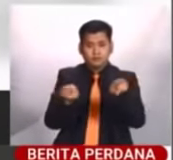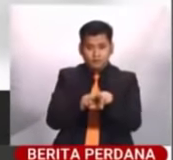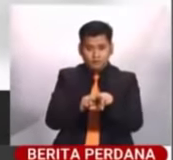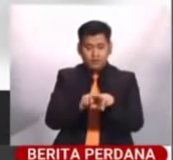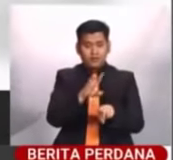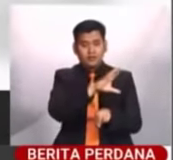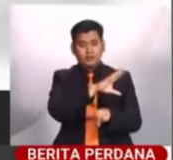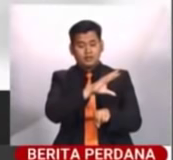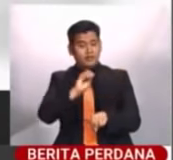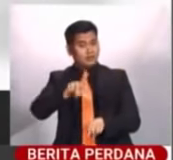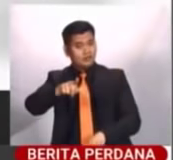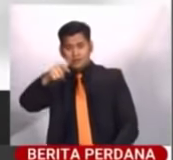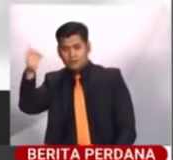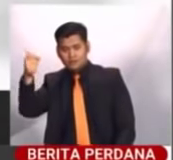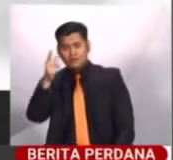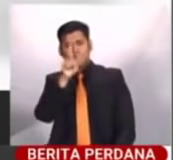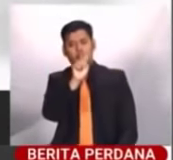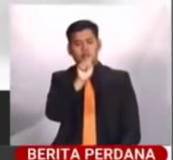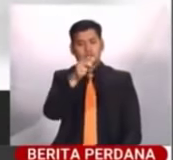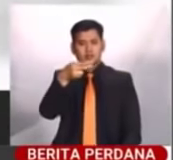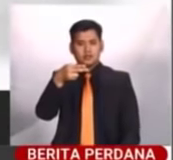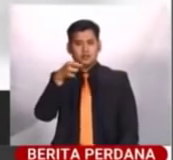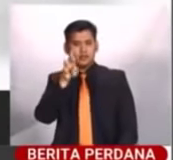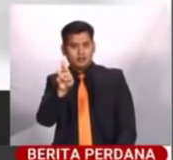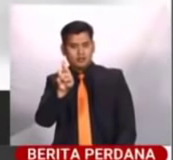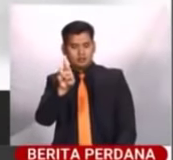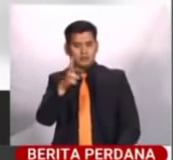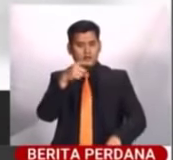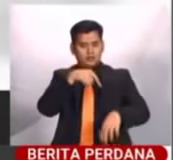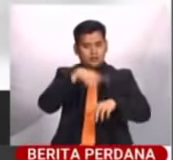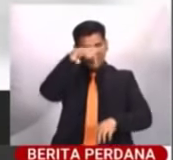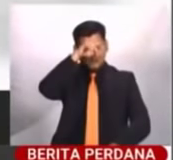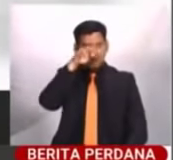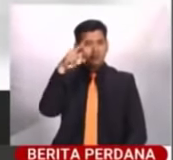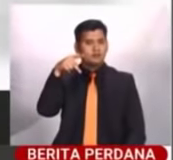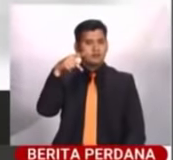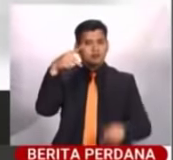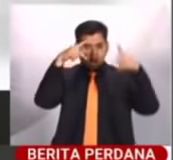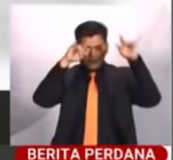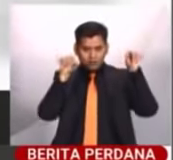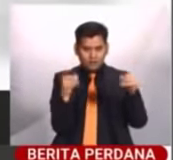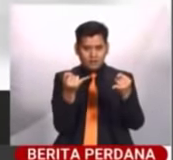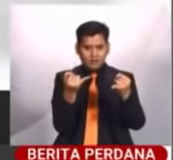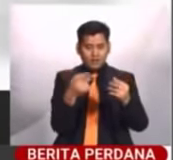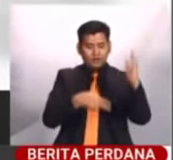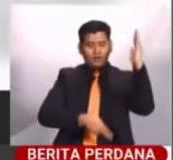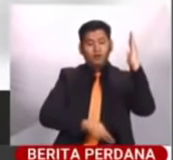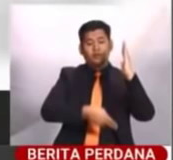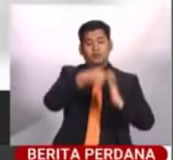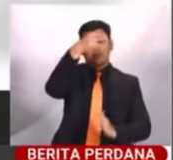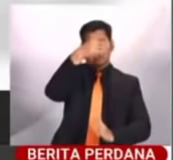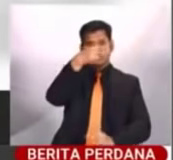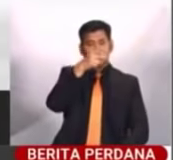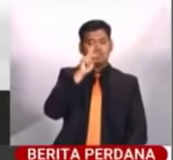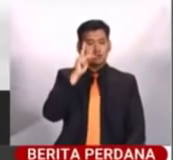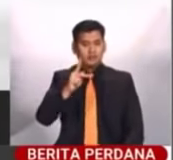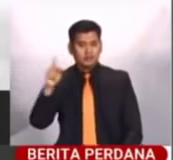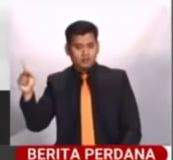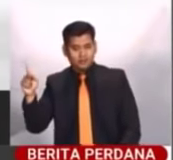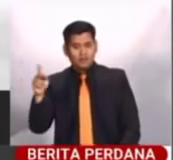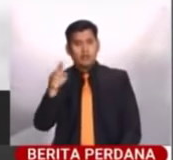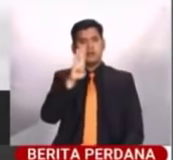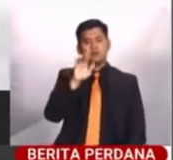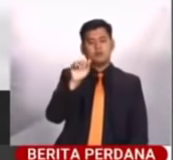diserap masuk ke THHR Kelana Jaya. 4 hotel terbabit ialah Hotel Kota Kinabalu, Hotel Bayan Lepas, Hotel